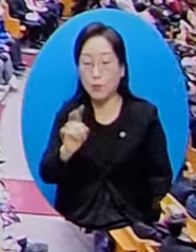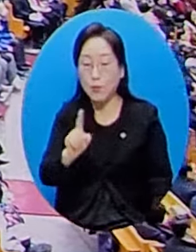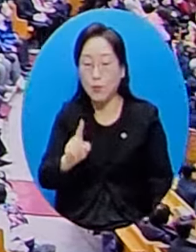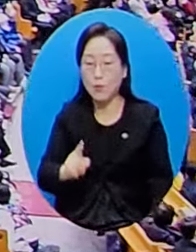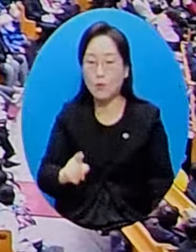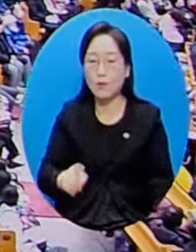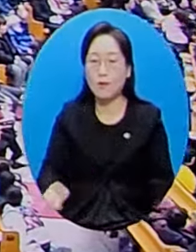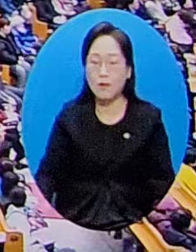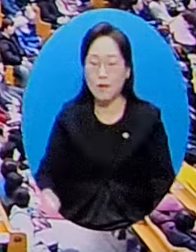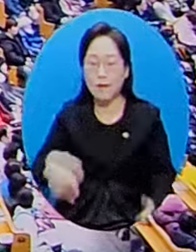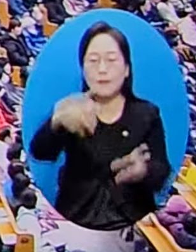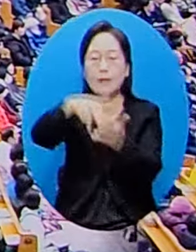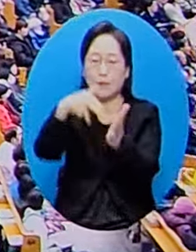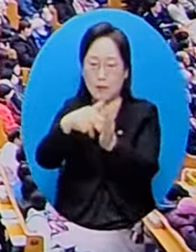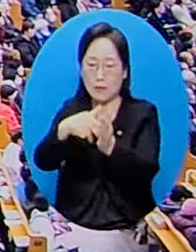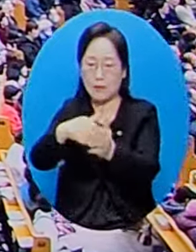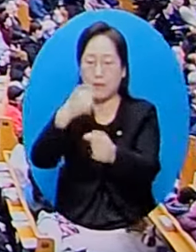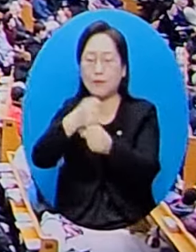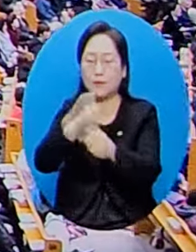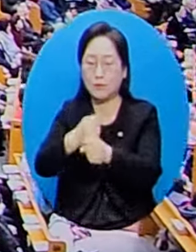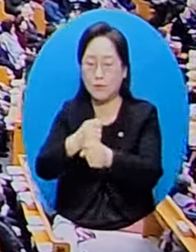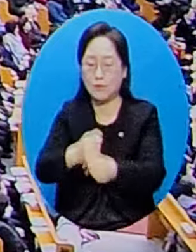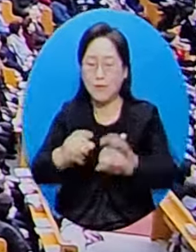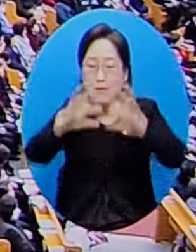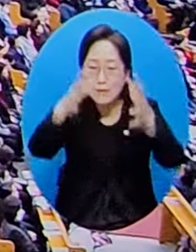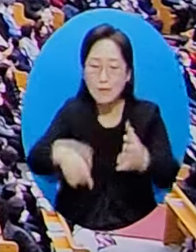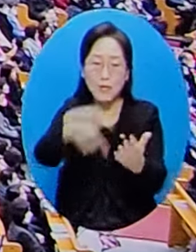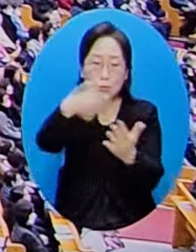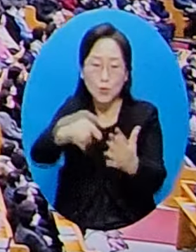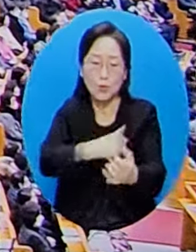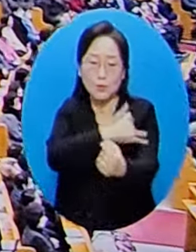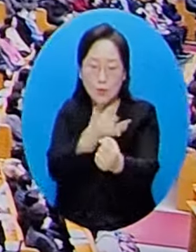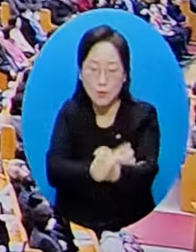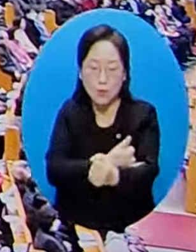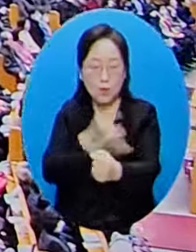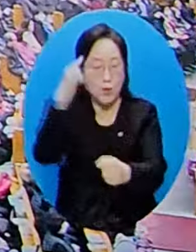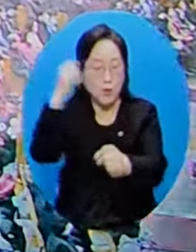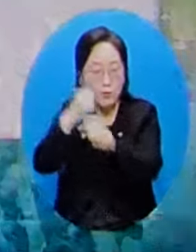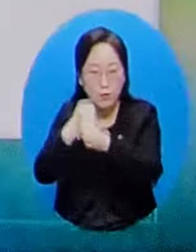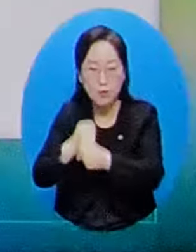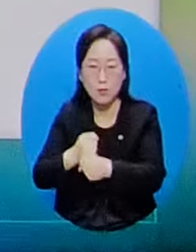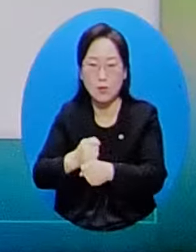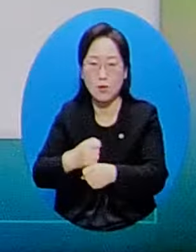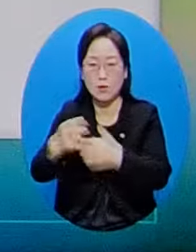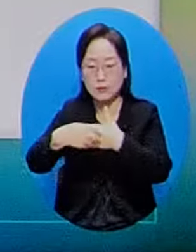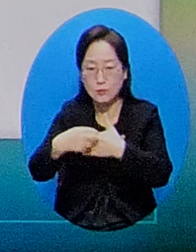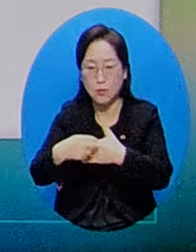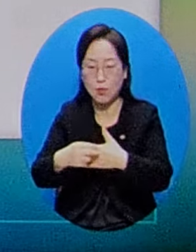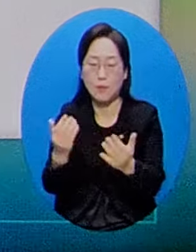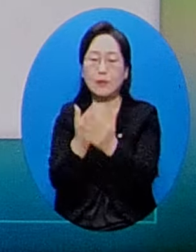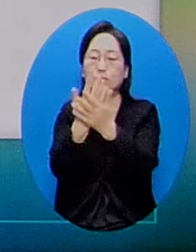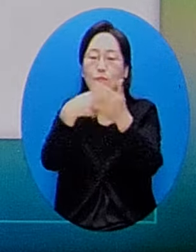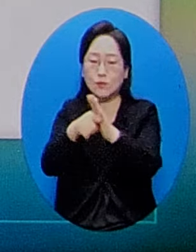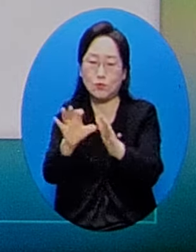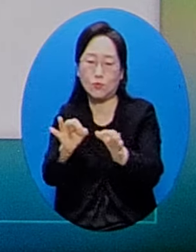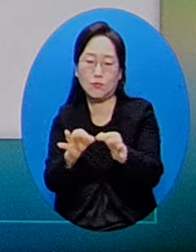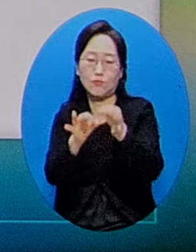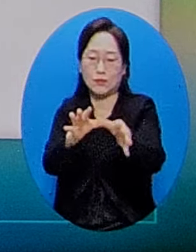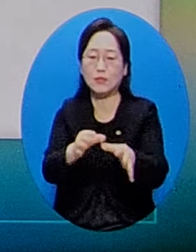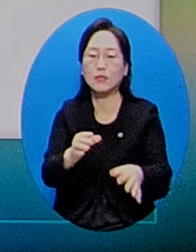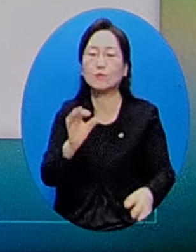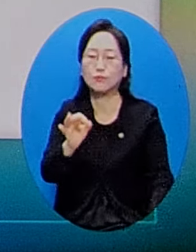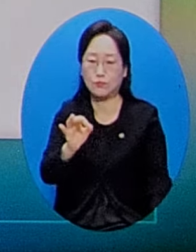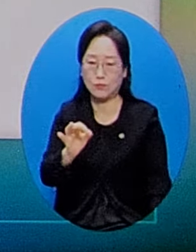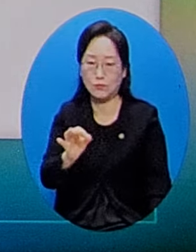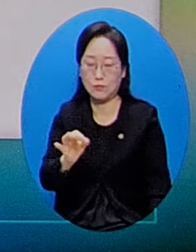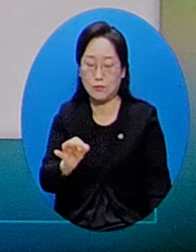필랜스트로피라고 하는 기부재단을 만들어서 전세계 교육, 인권, 과학, 의료 정리를 위해서 엄청난 금액을 기부했습니다. 가장